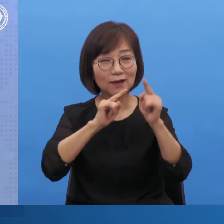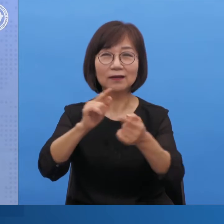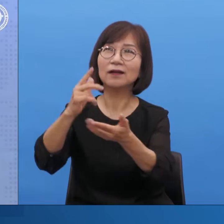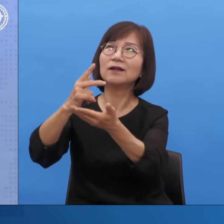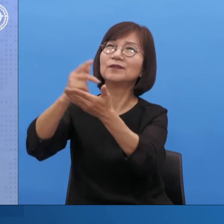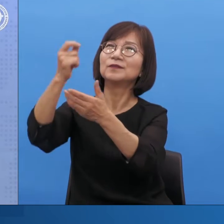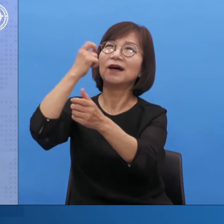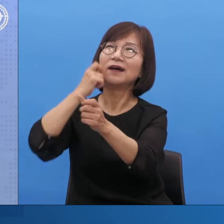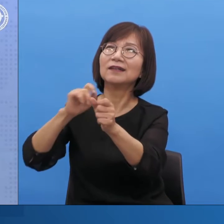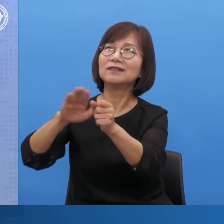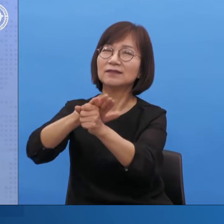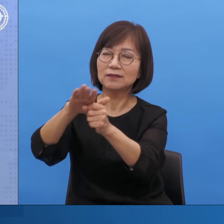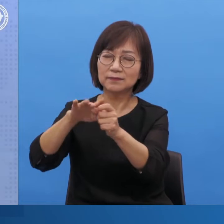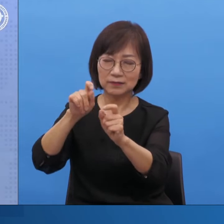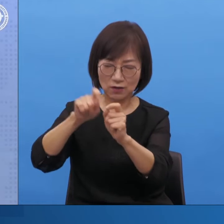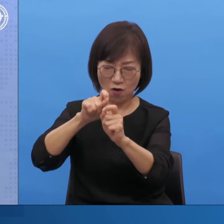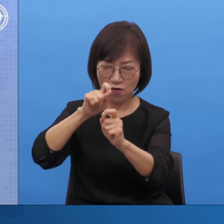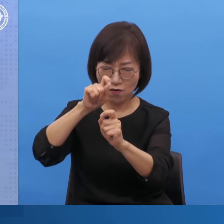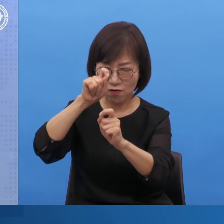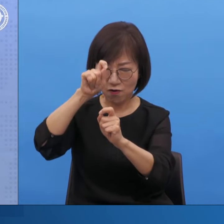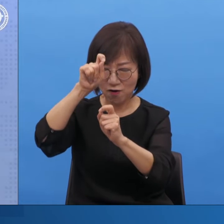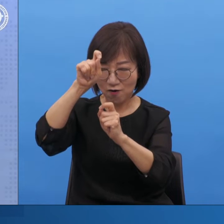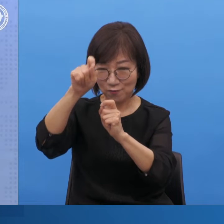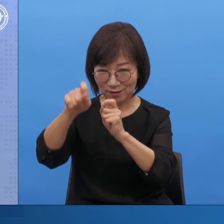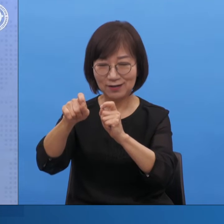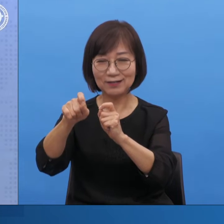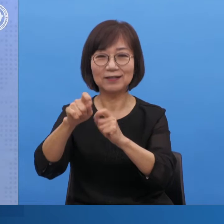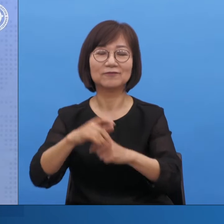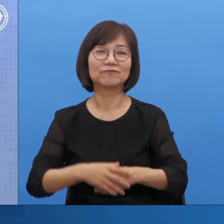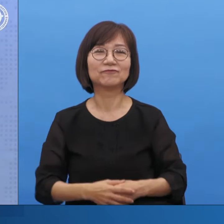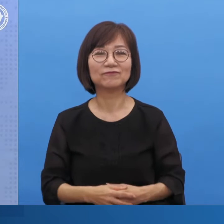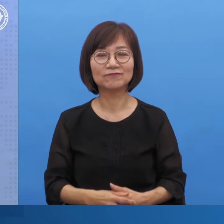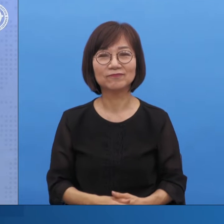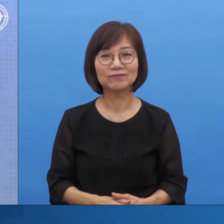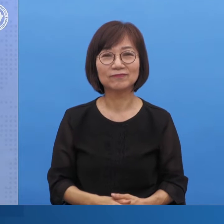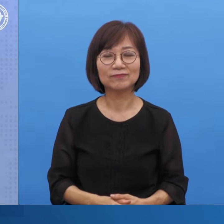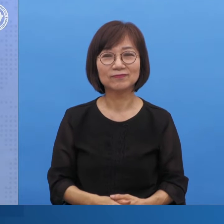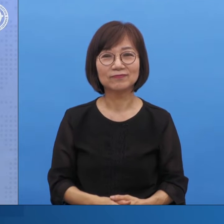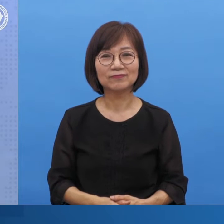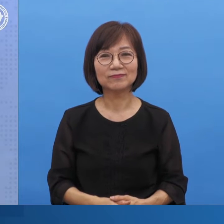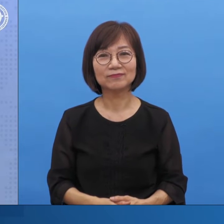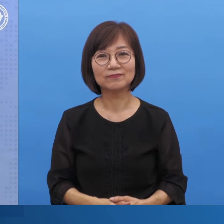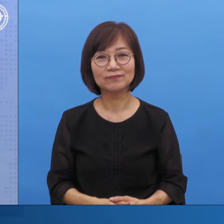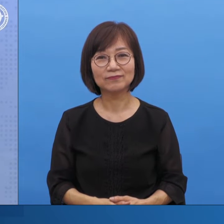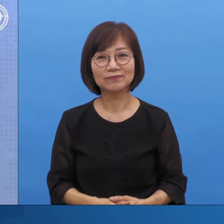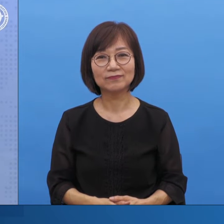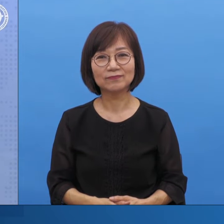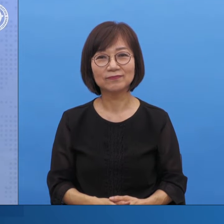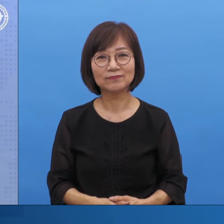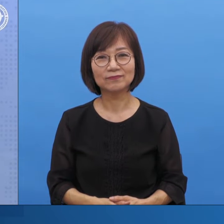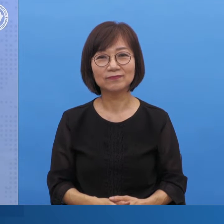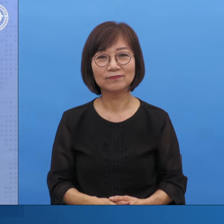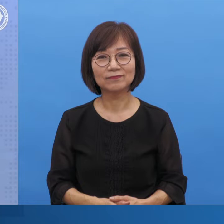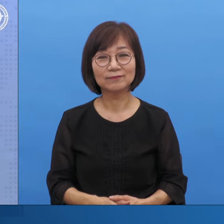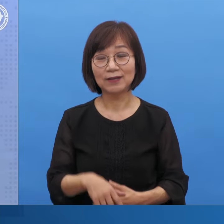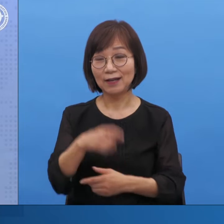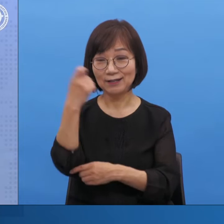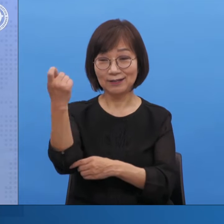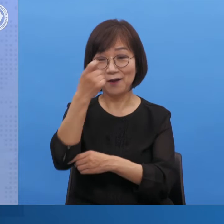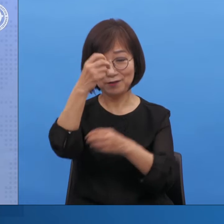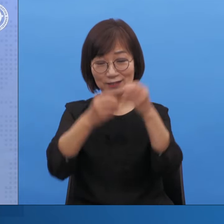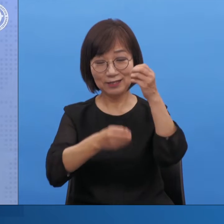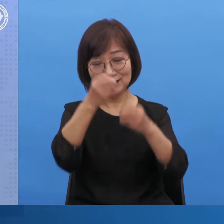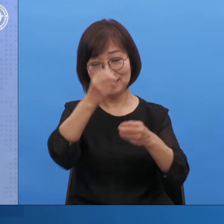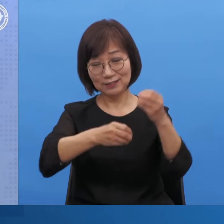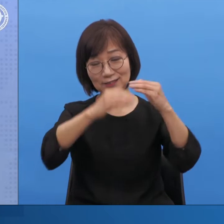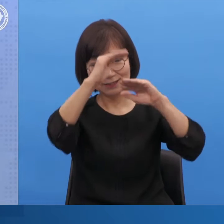인자하심이 영원하다 할지로다. Let those who fear the Lord say, his steadfast love endures forever. 다윗이 지금 하는 시입니다. This is the